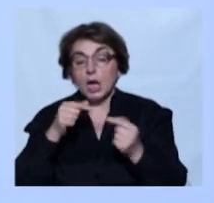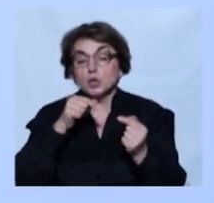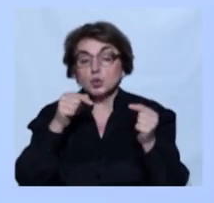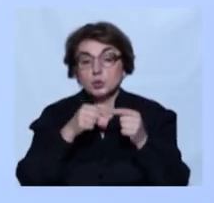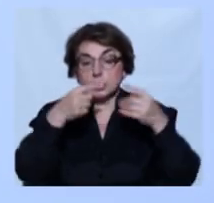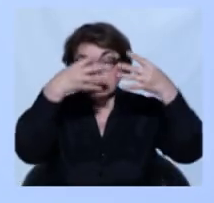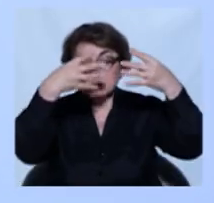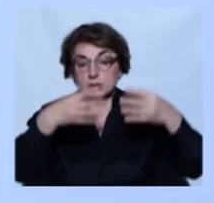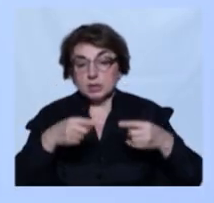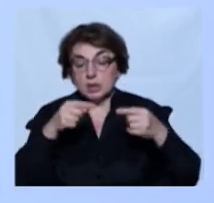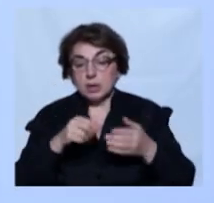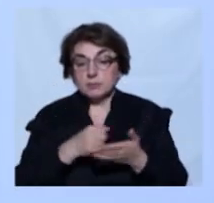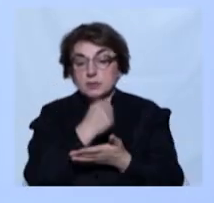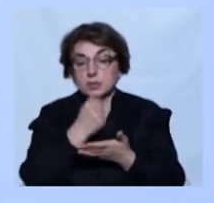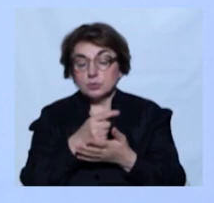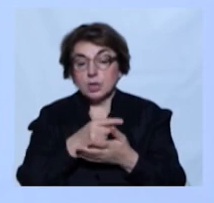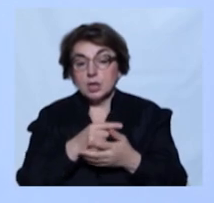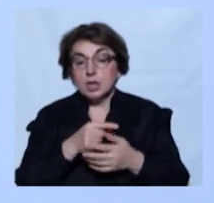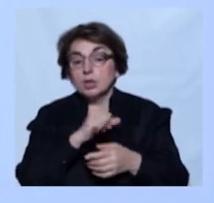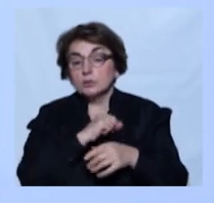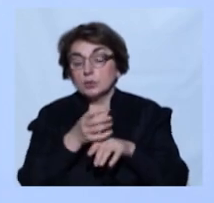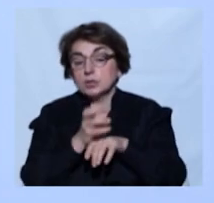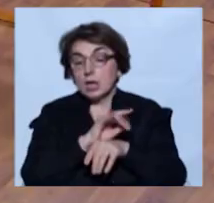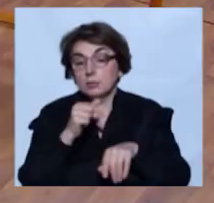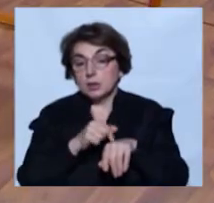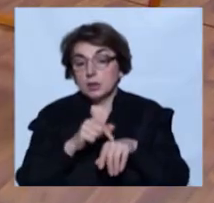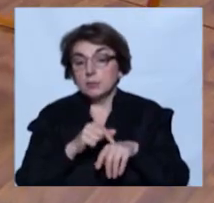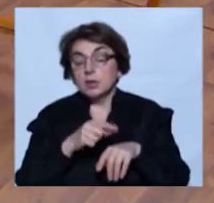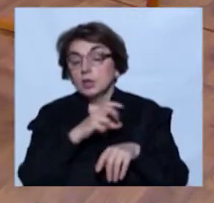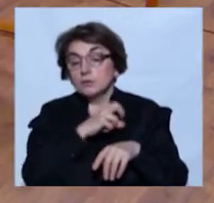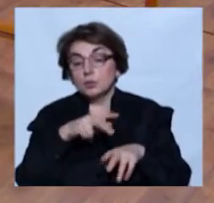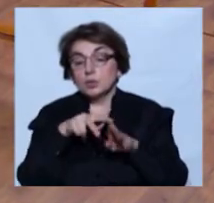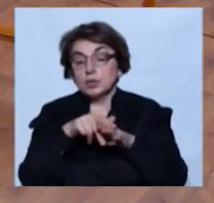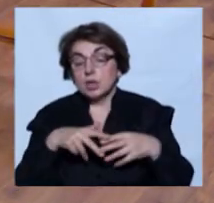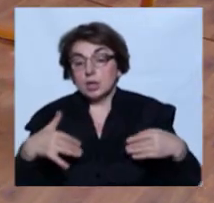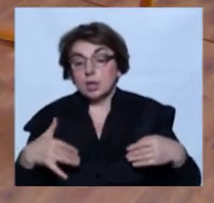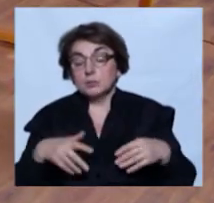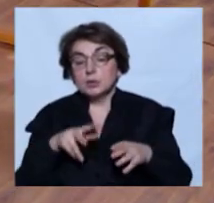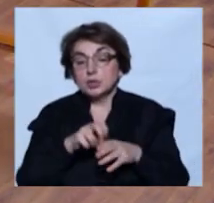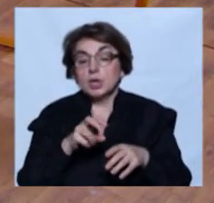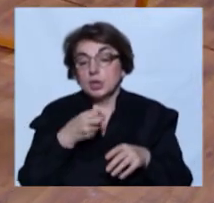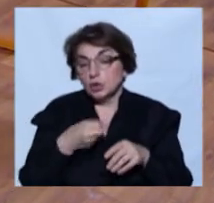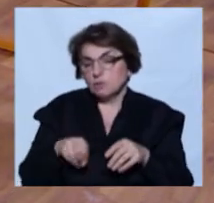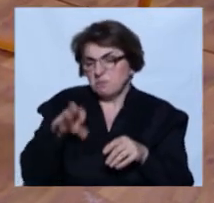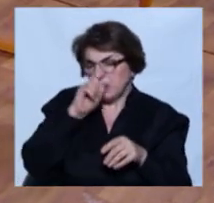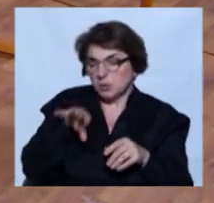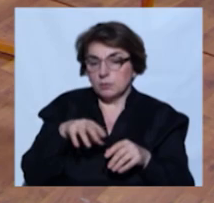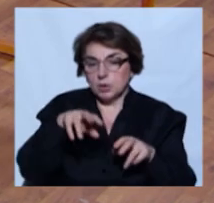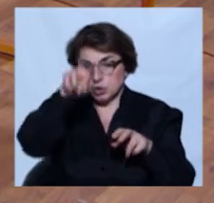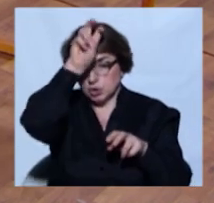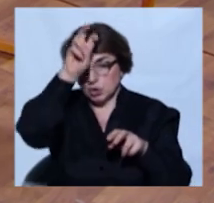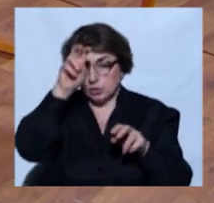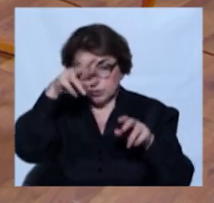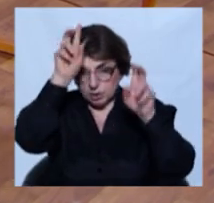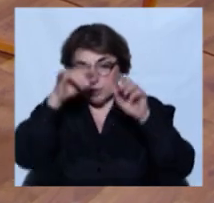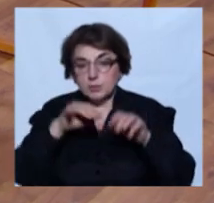ამის დასტურია. ზღარბი ეკლებით, ზებრა ჩლიქით, სკუნსი მძაფრი არასასიამოვნო მყრალი სუნით, ჯიხვი რქებით,